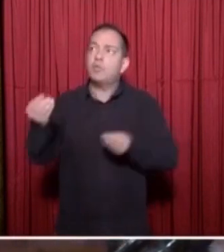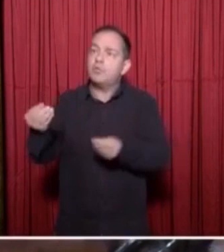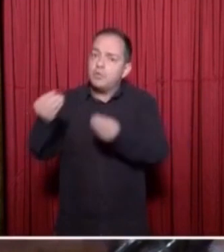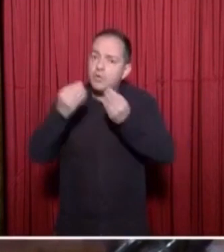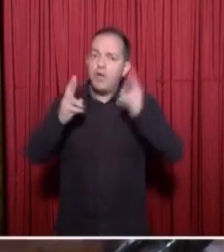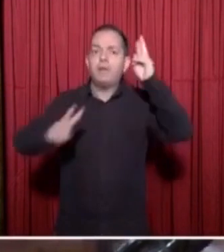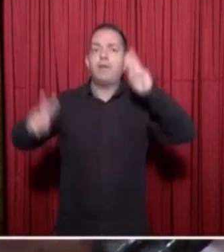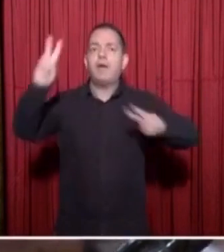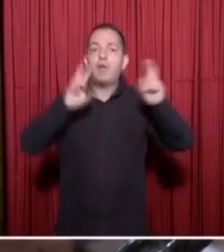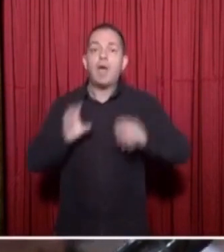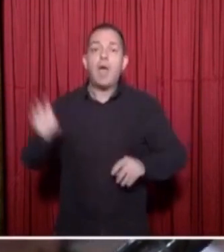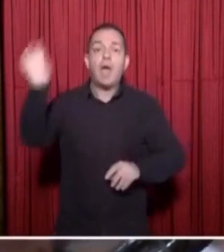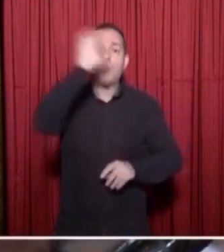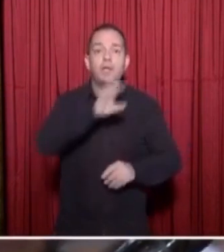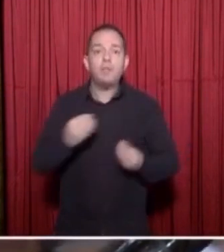Κυρίου δεηθούμε.